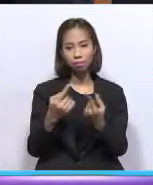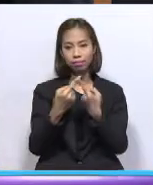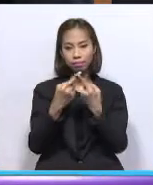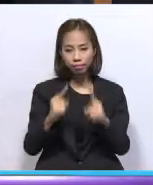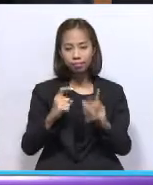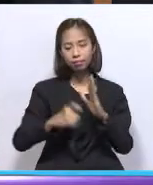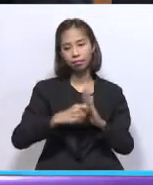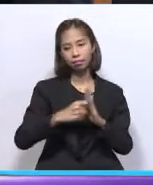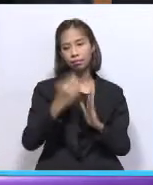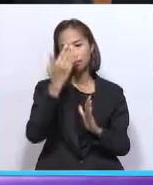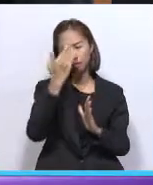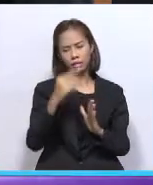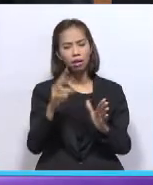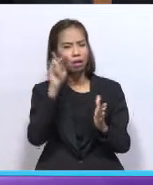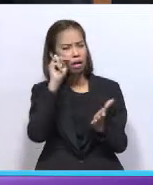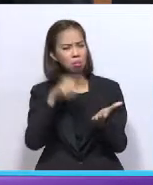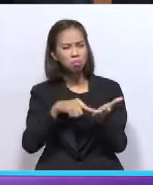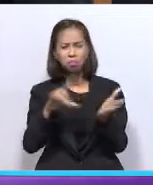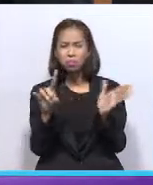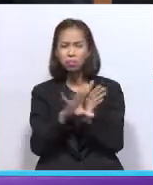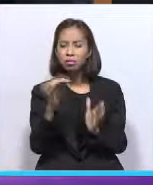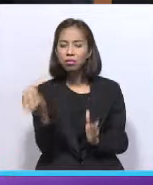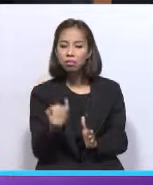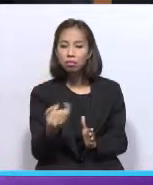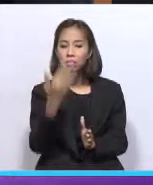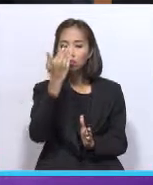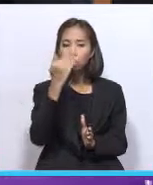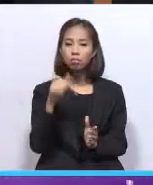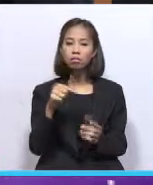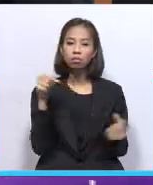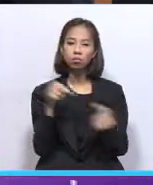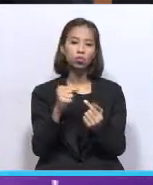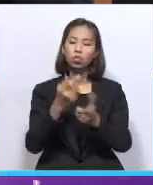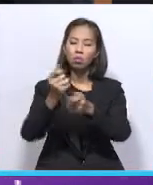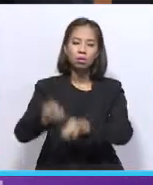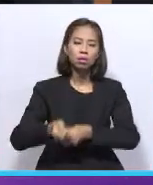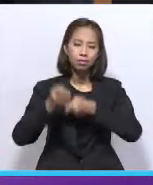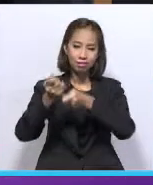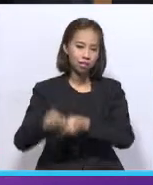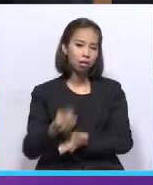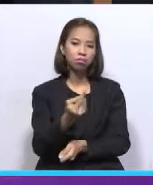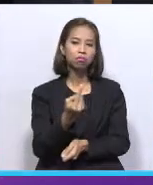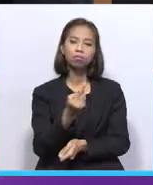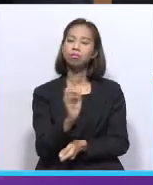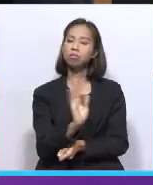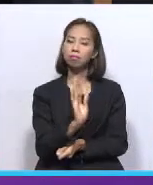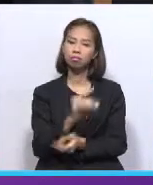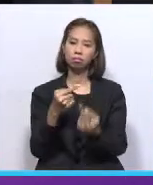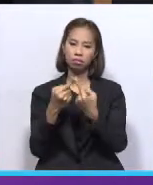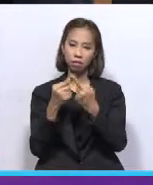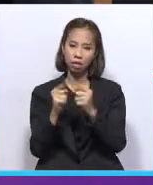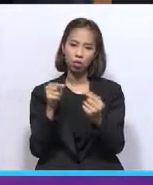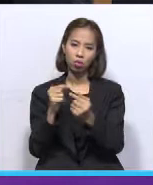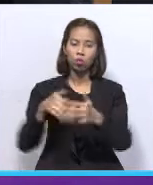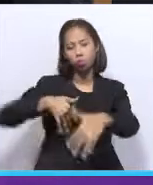ตุที่น้ำเนี่ยมีคุณภาพต่ำลงเนี่ยก็คงไม่ใช่จากน้ำภาคการเกษตรภาคเดียวฮะยังมีน้ำจากภาคน้ำเสียจาก